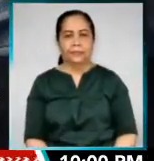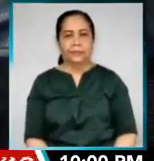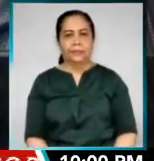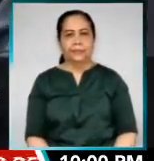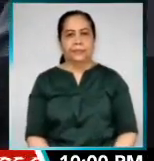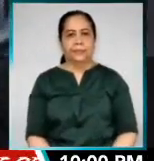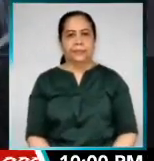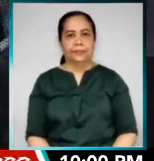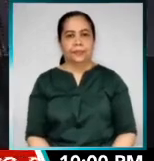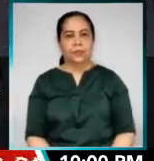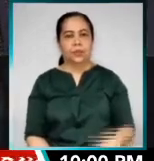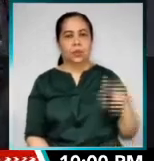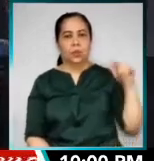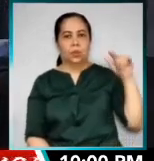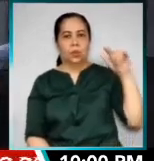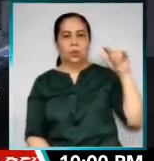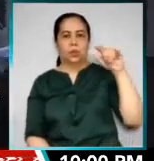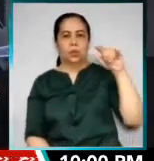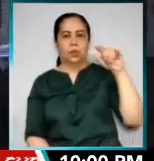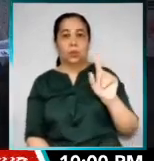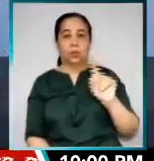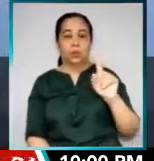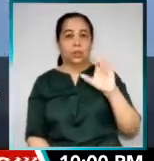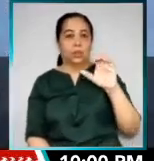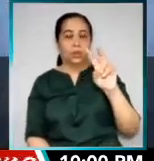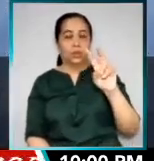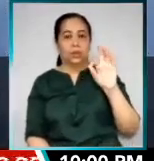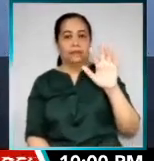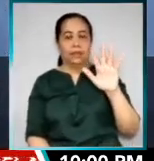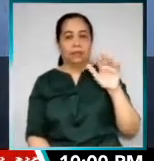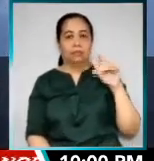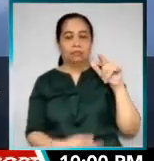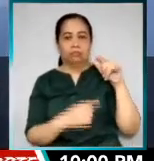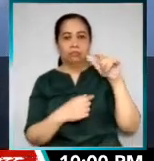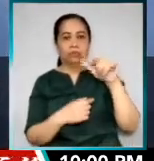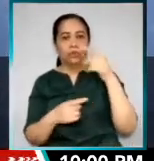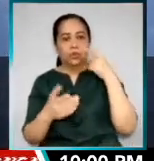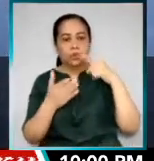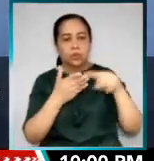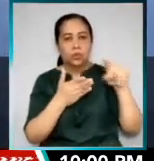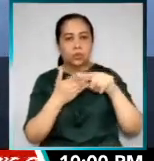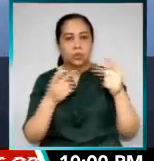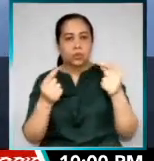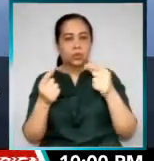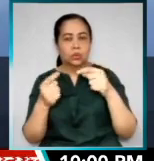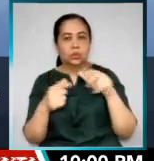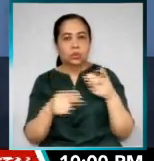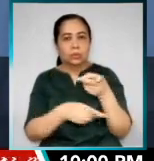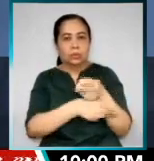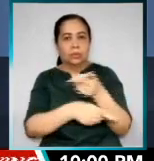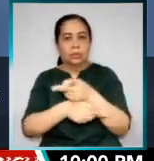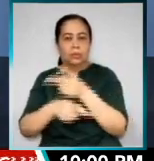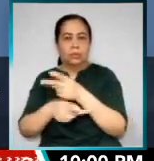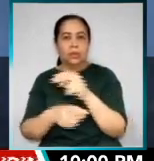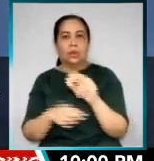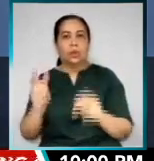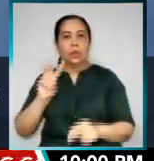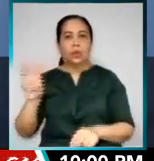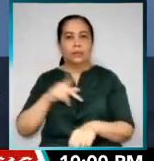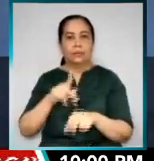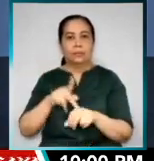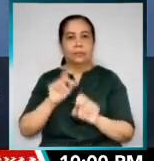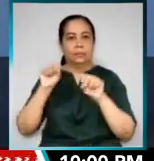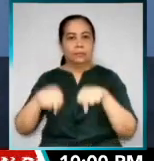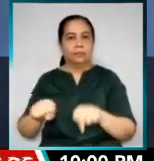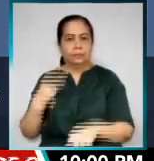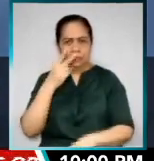Nagpalipad ng Philippine Air Force ng C-295 aircraft para magsagawa ng maritime patrol sa West Philippine Sea at tingnan ang